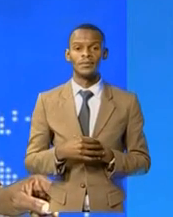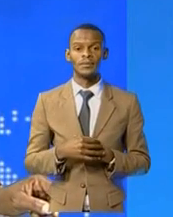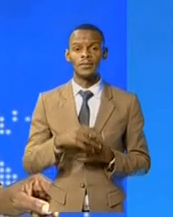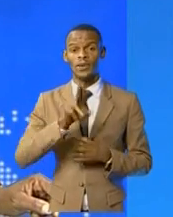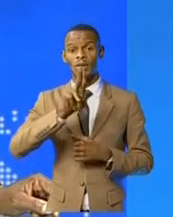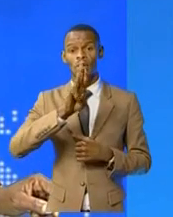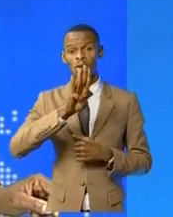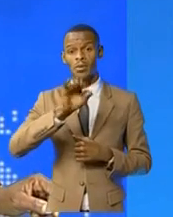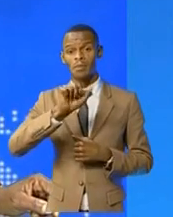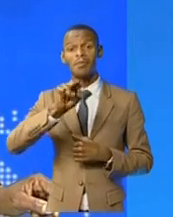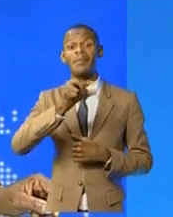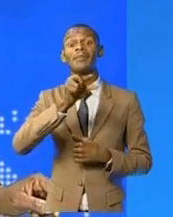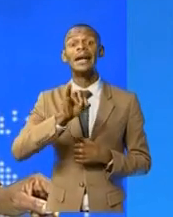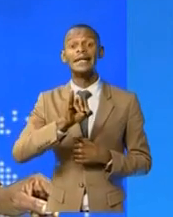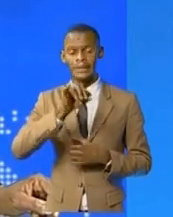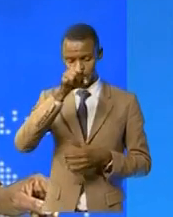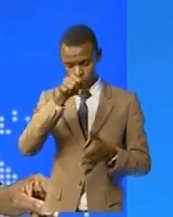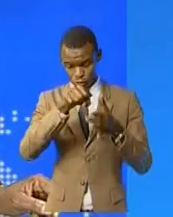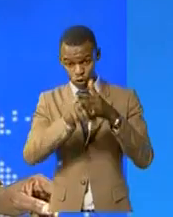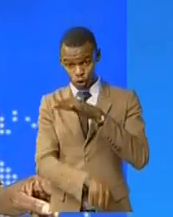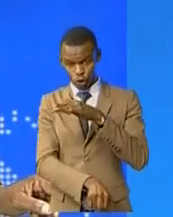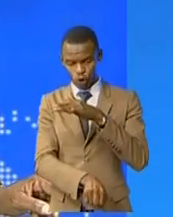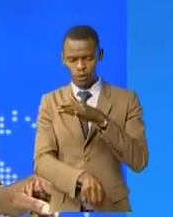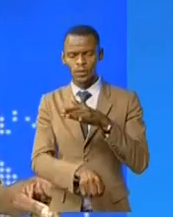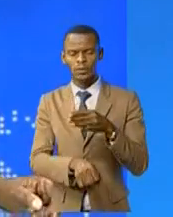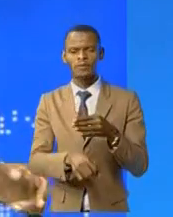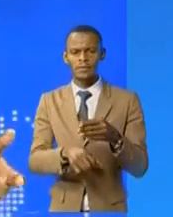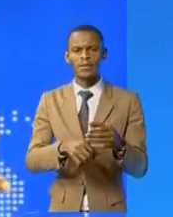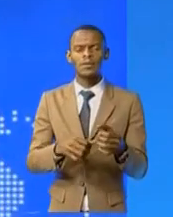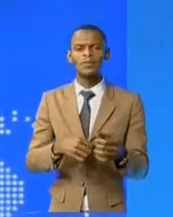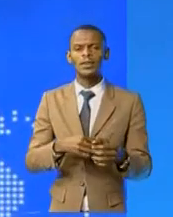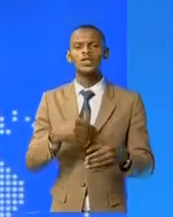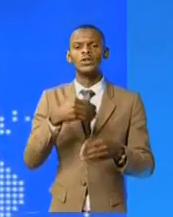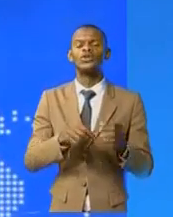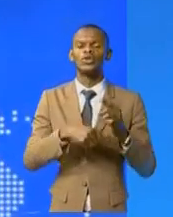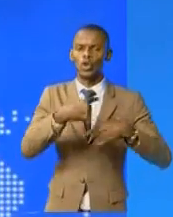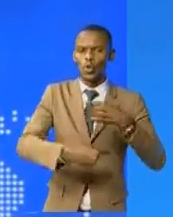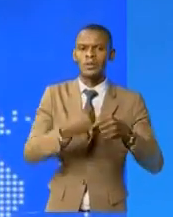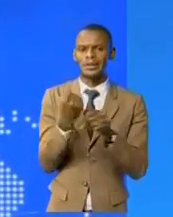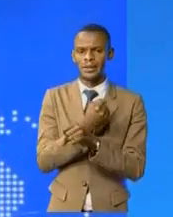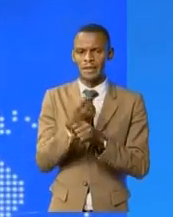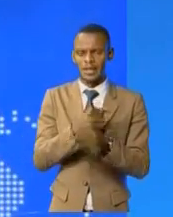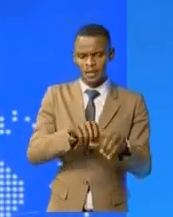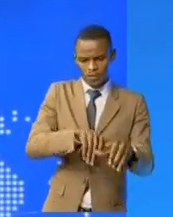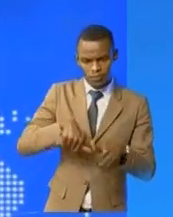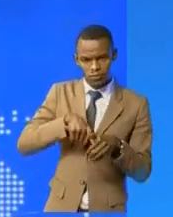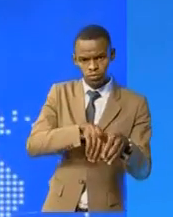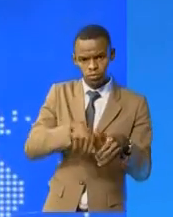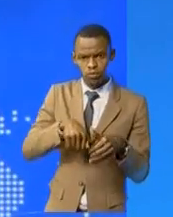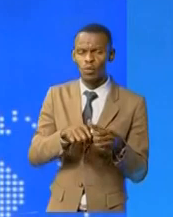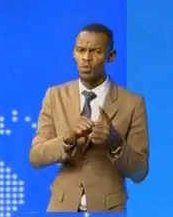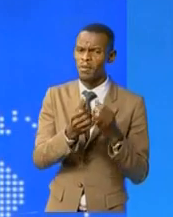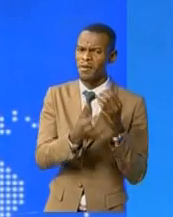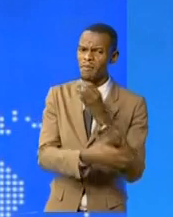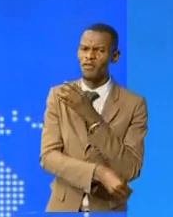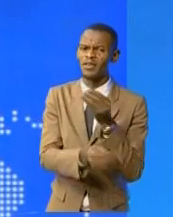temps, s'engage dans la relance du secteur agricole pour faire face à la famine et à la pauvreté. Avec l'inauguration du pont Saou